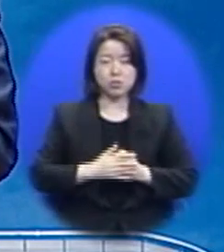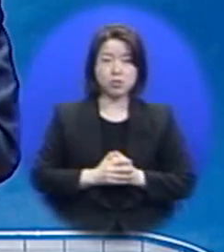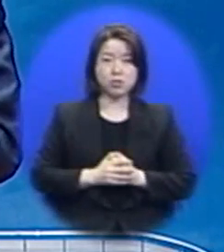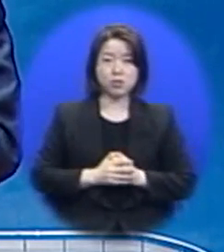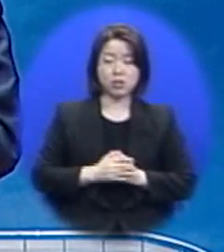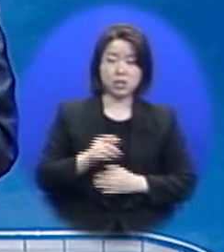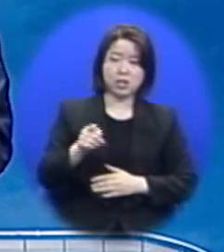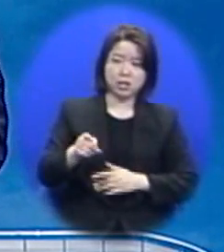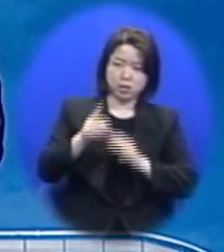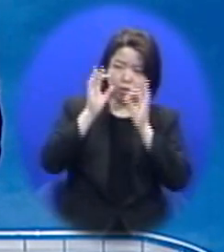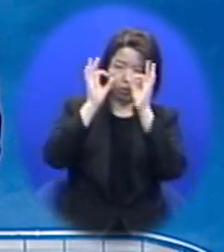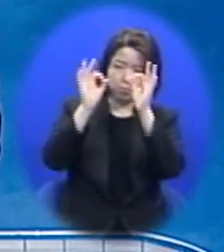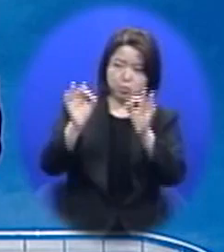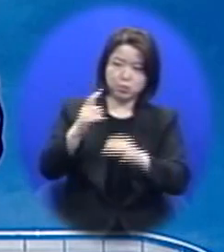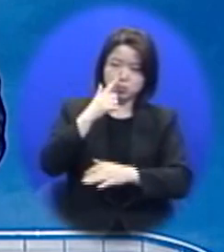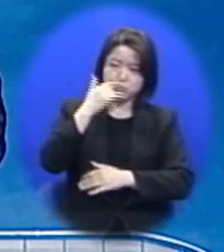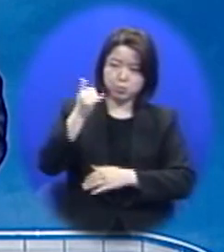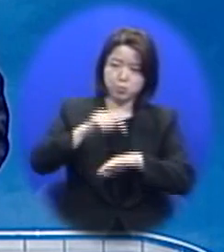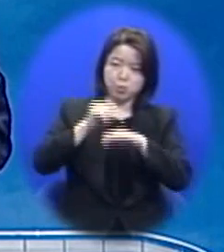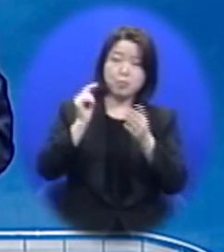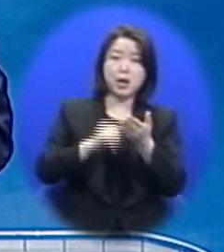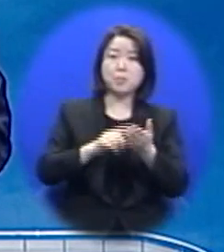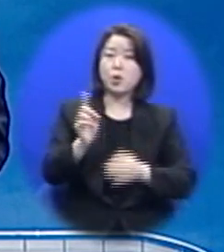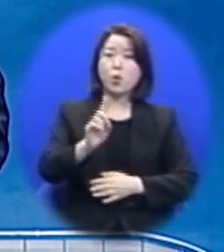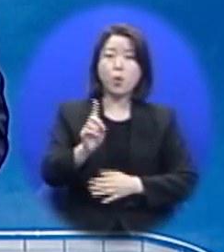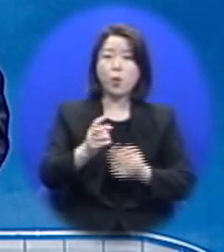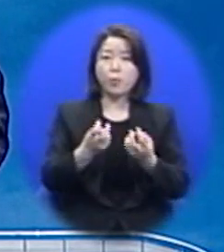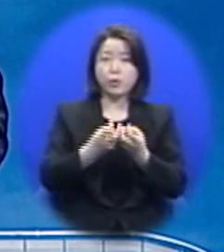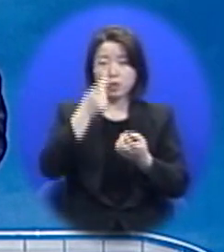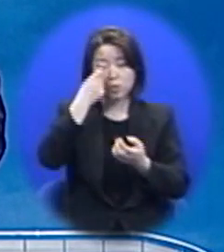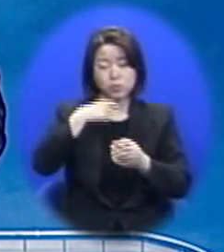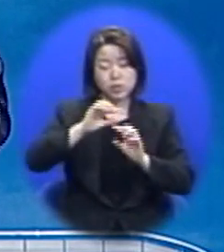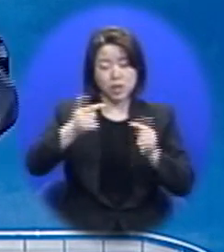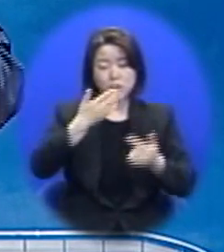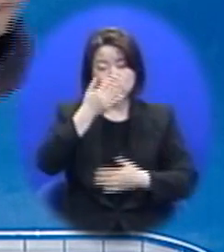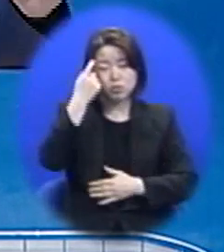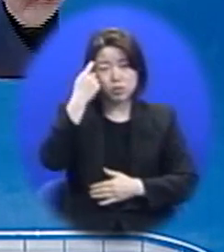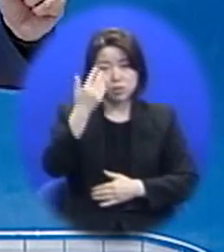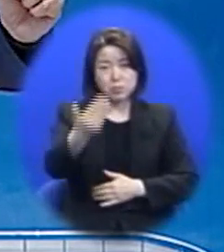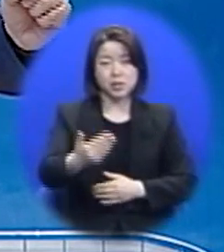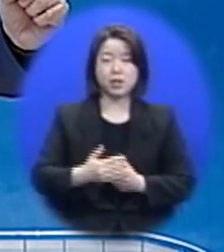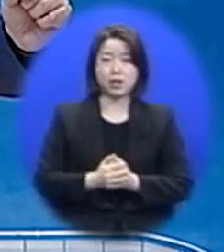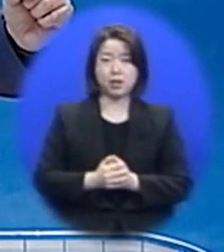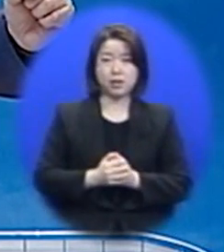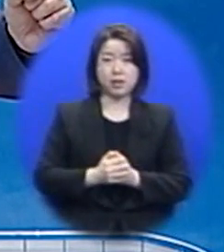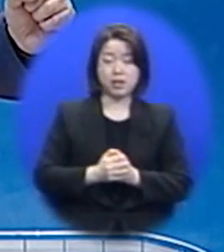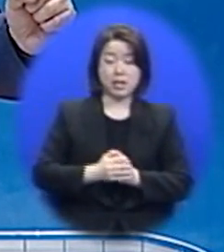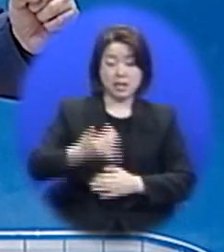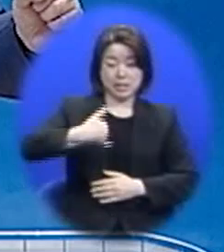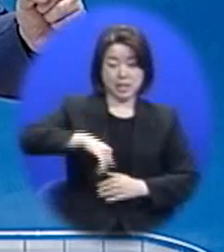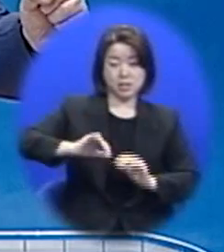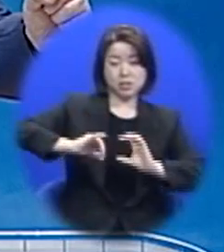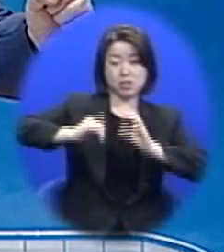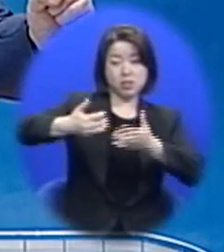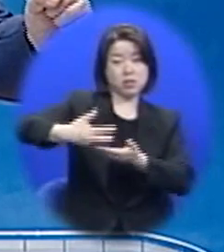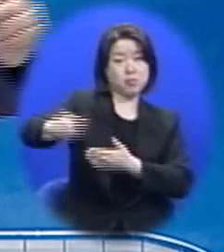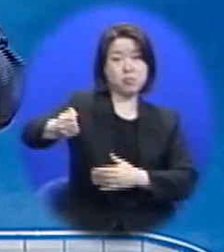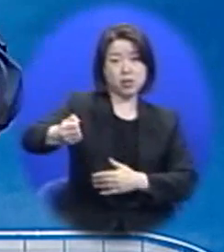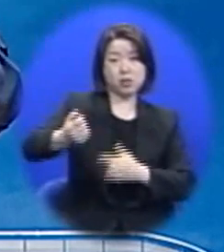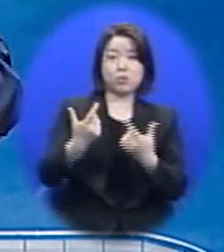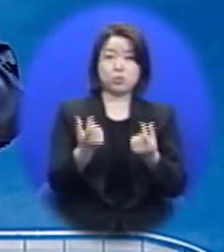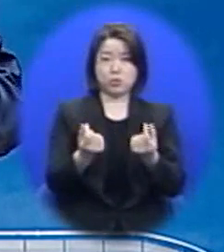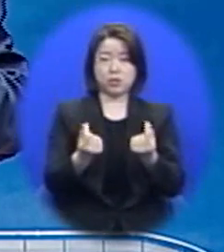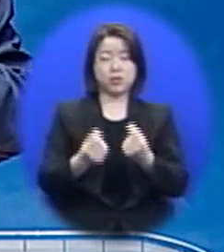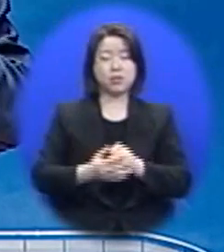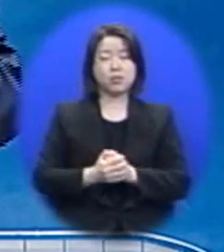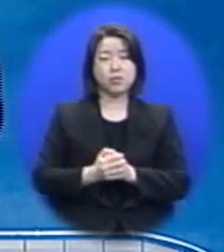그걸 보는 부모의 마음이 어찌 울지 않을 수가 있어요. 자식을 세상에 뺏기는 거죠.